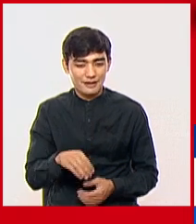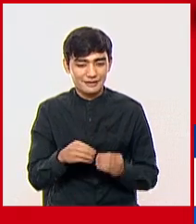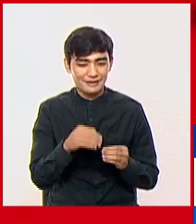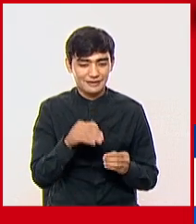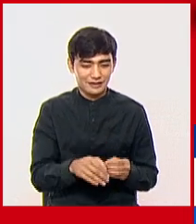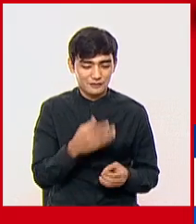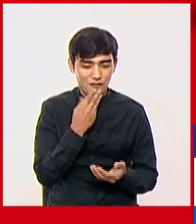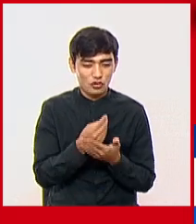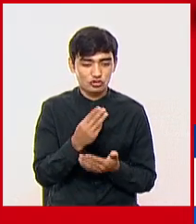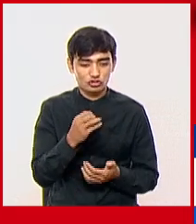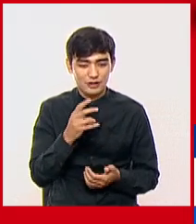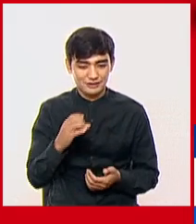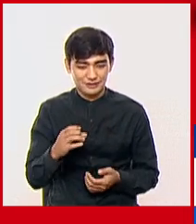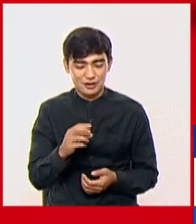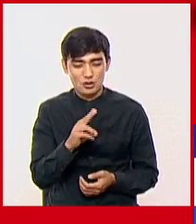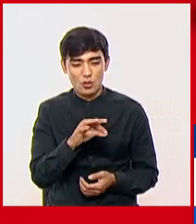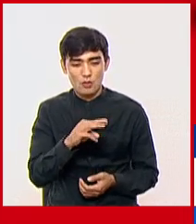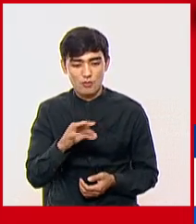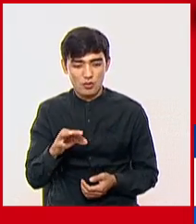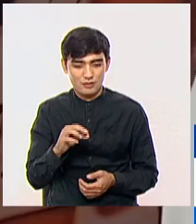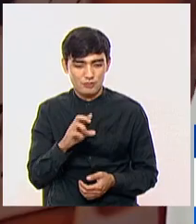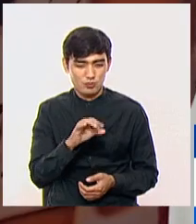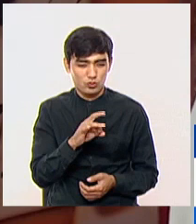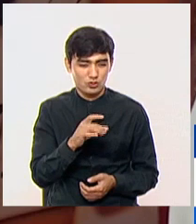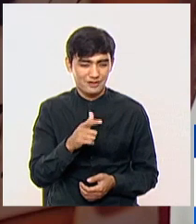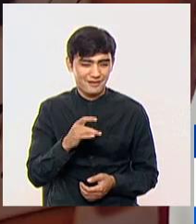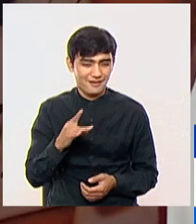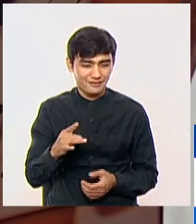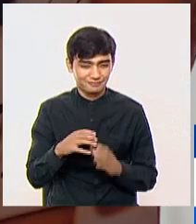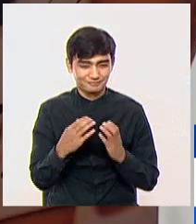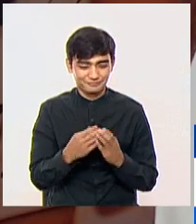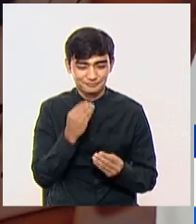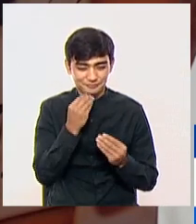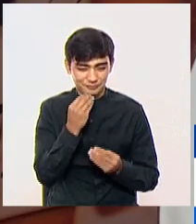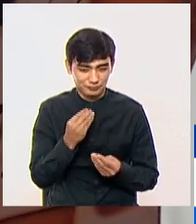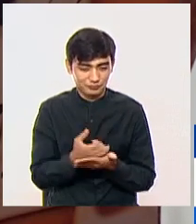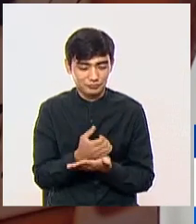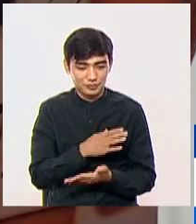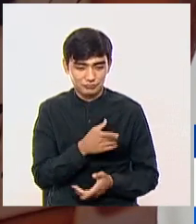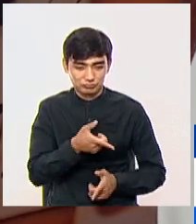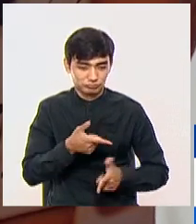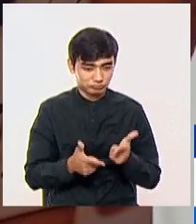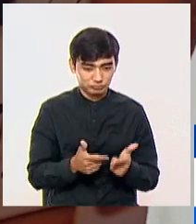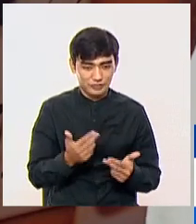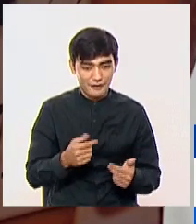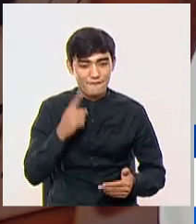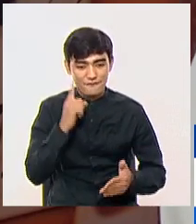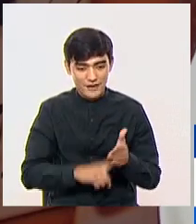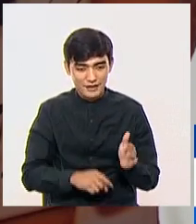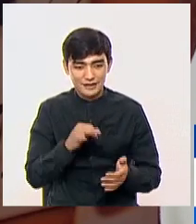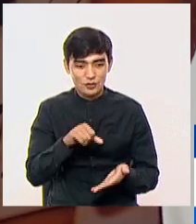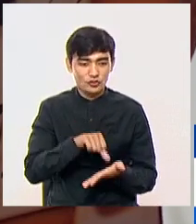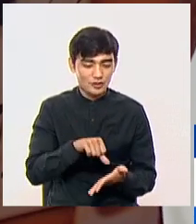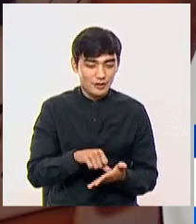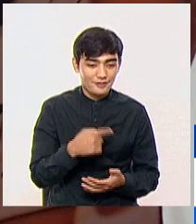свой шанс попробовать комбо-меню от Burger King. Это действительно реально. Верьте и